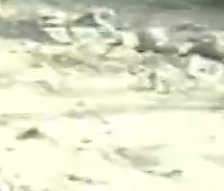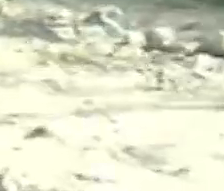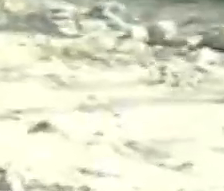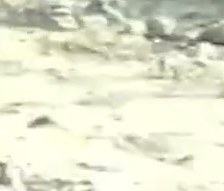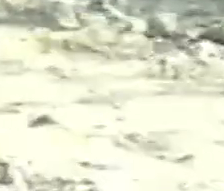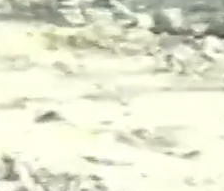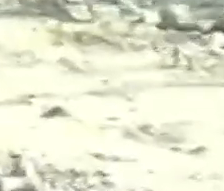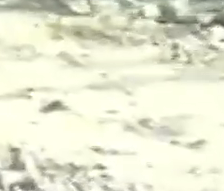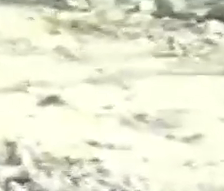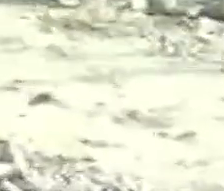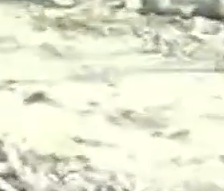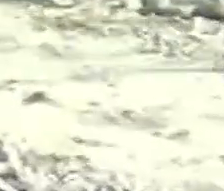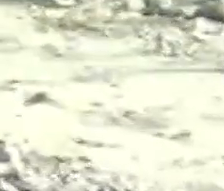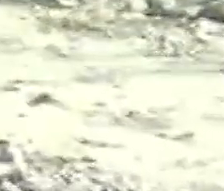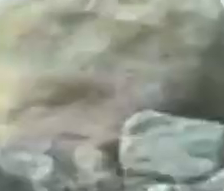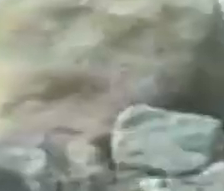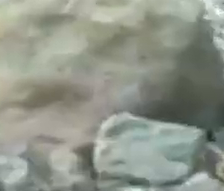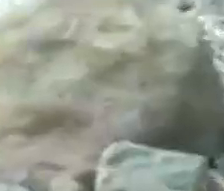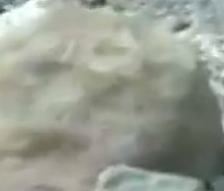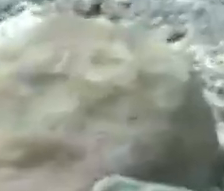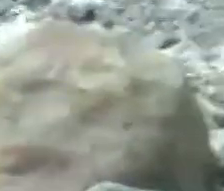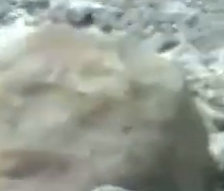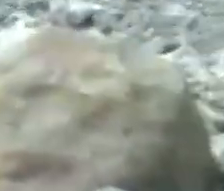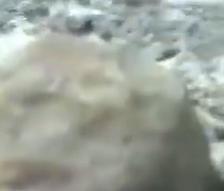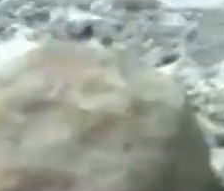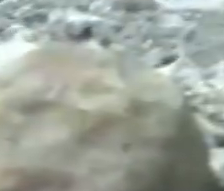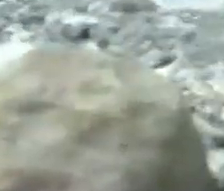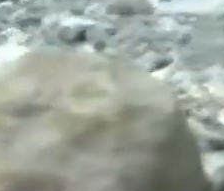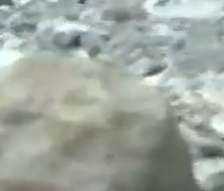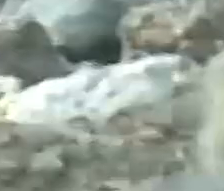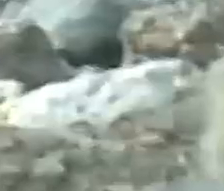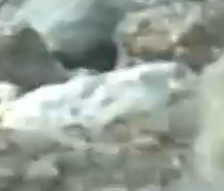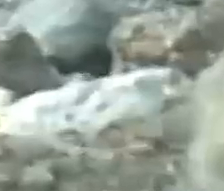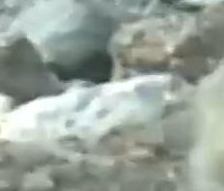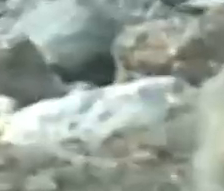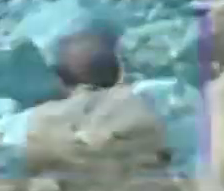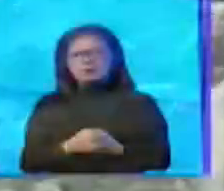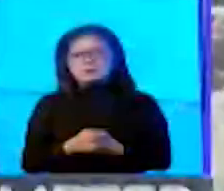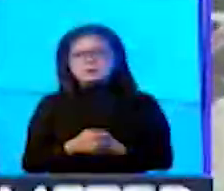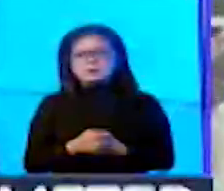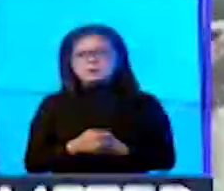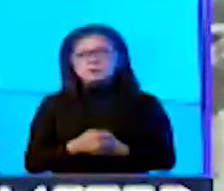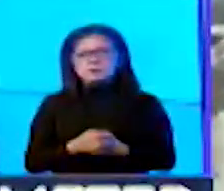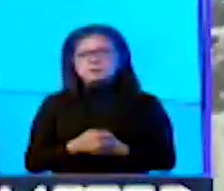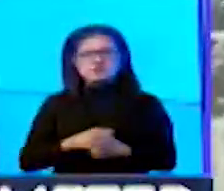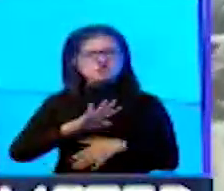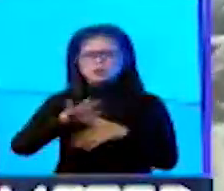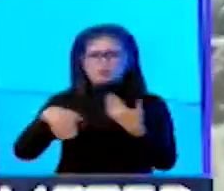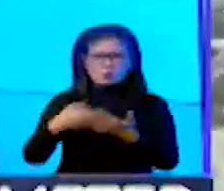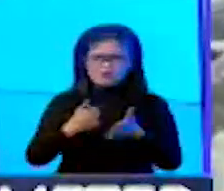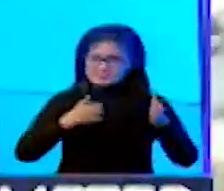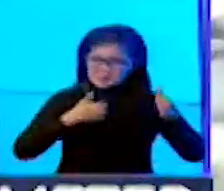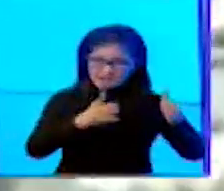Kondisi terparah terjadi di sekitar Pesanggrahan Pakubuwono ke-10 Keraton Surakarta. Hampir seluruh lapisan aspal jalan